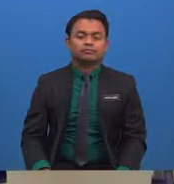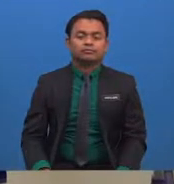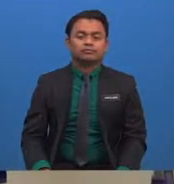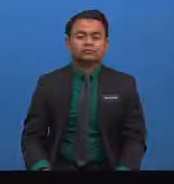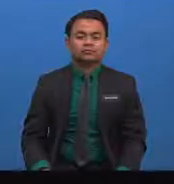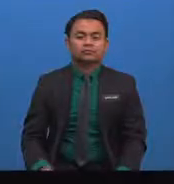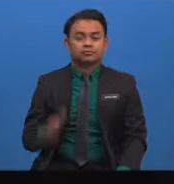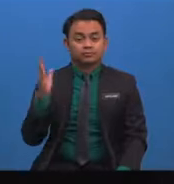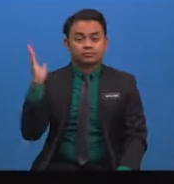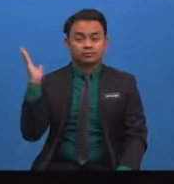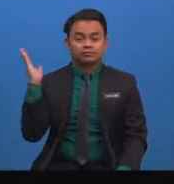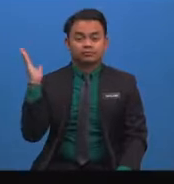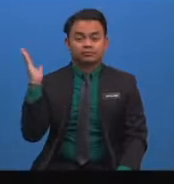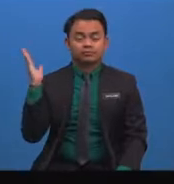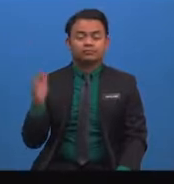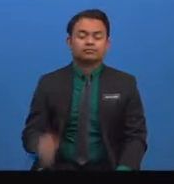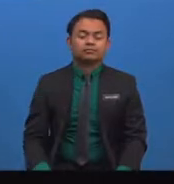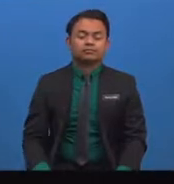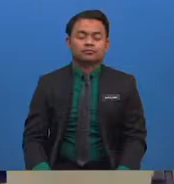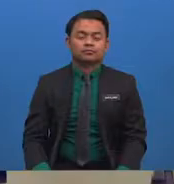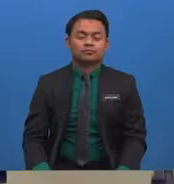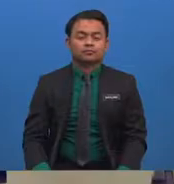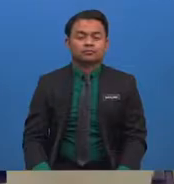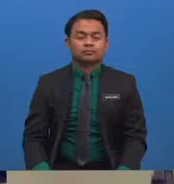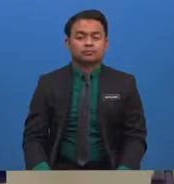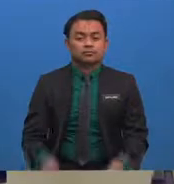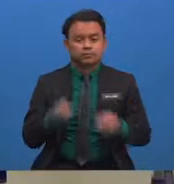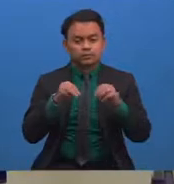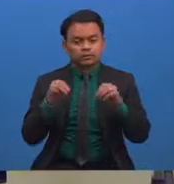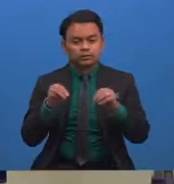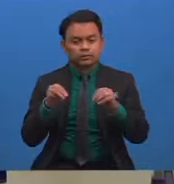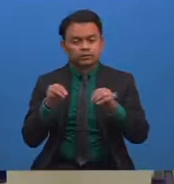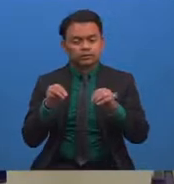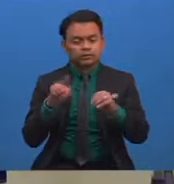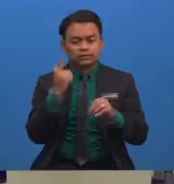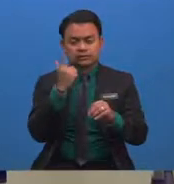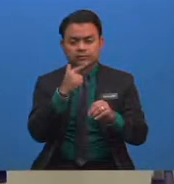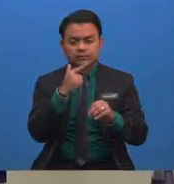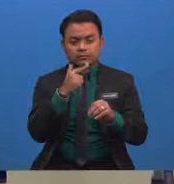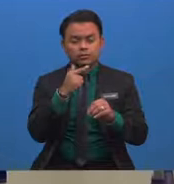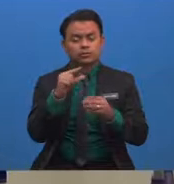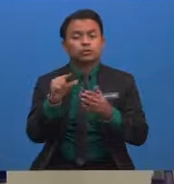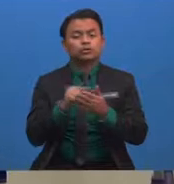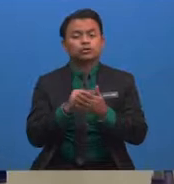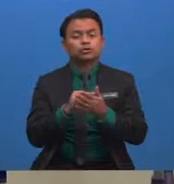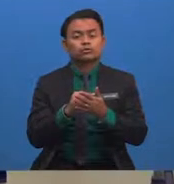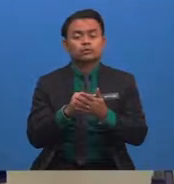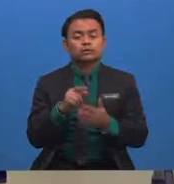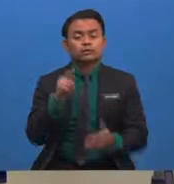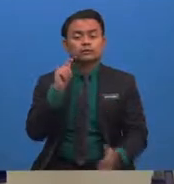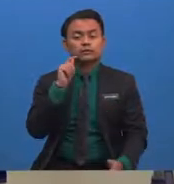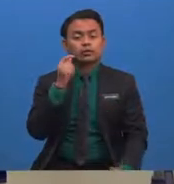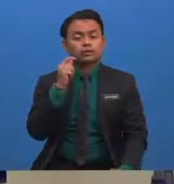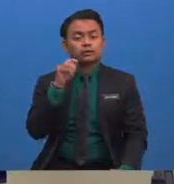100 gram tauge. Murid-murid, jangan gunakan tauge yang lembik atau lebam. Tauge yang